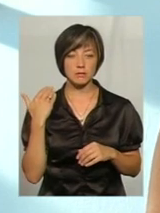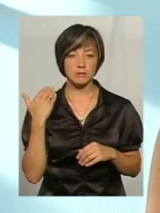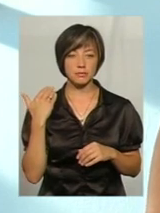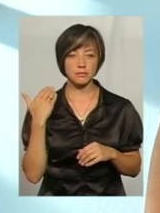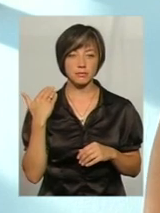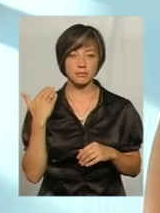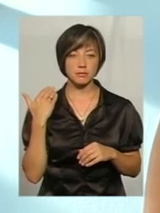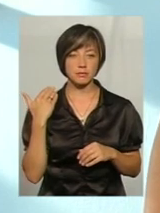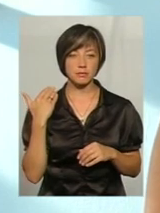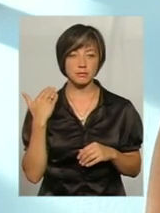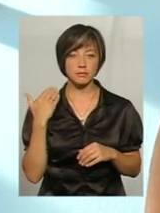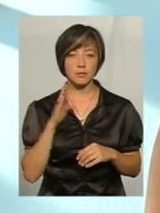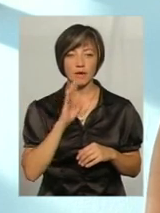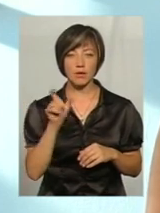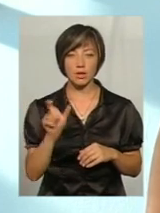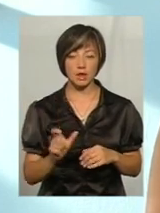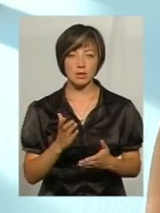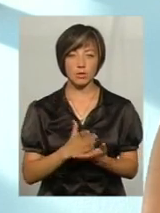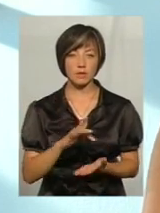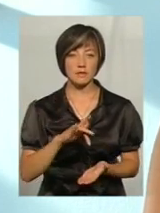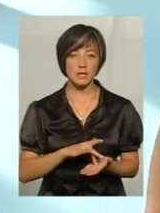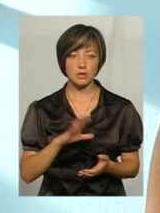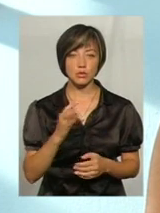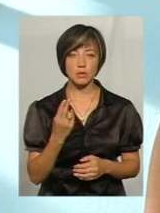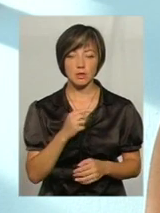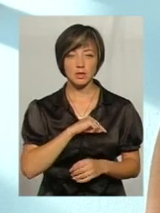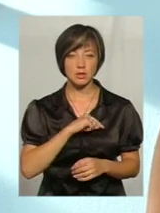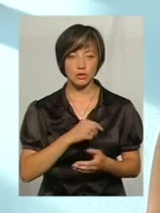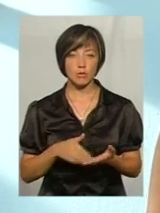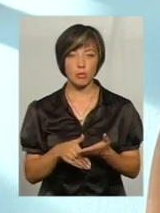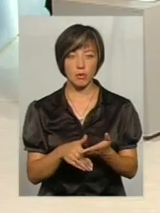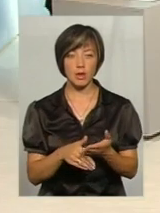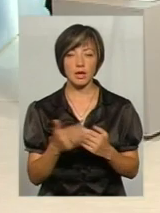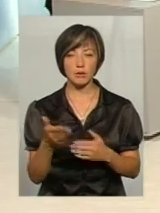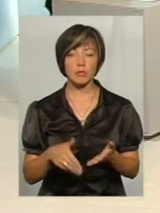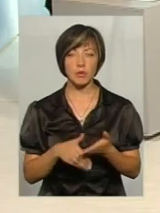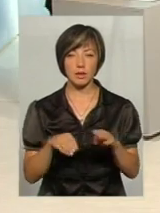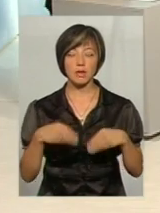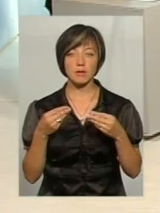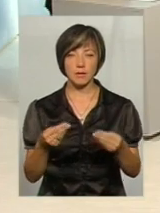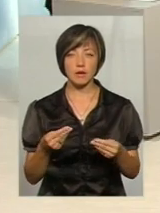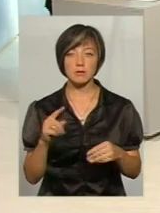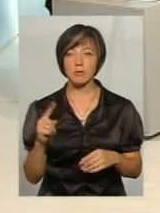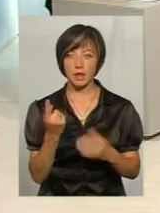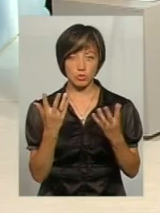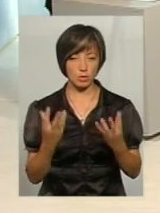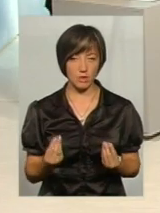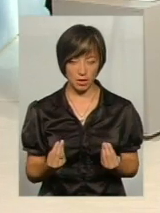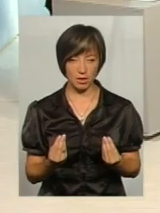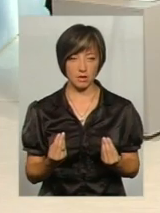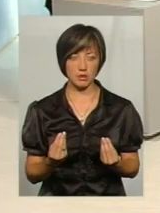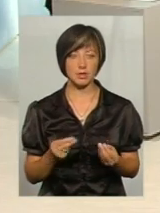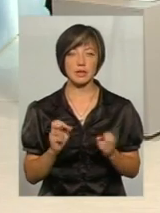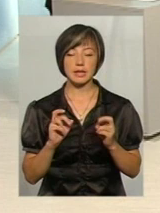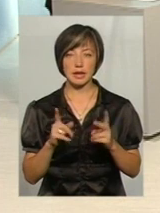ну, в принципі, вона знаходилася в центрі соціально-психологічної допомоги, тобто їй допомога надавалася з першого дня,